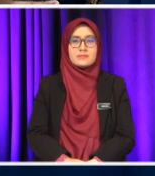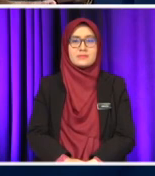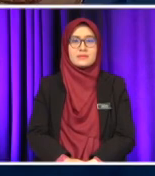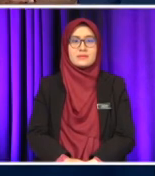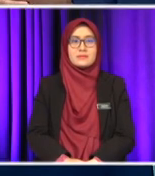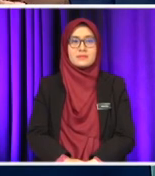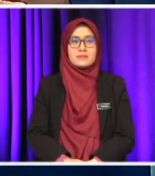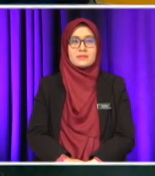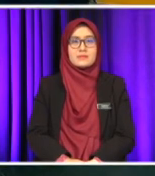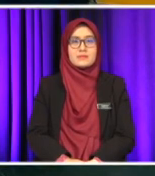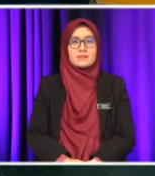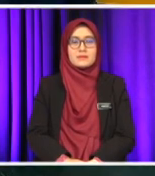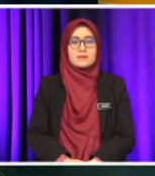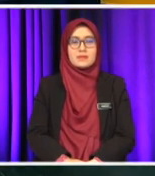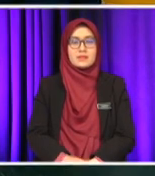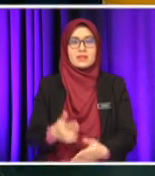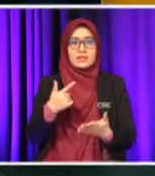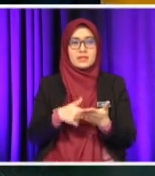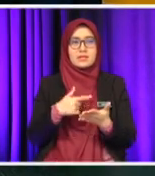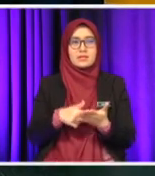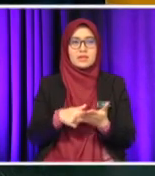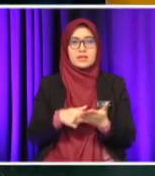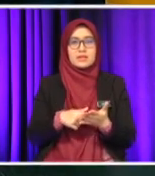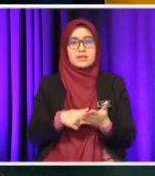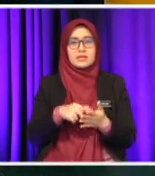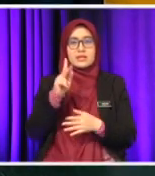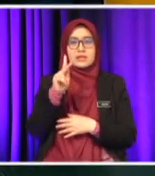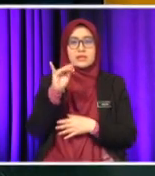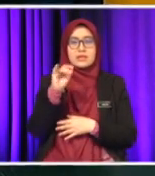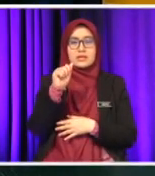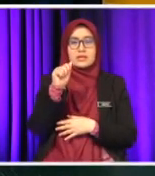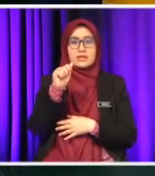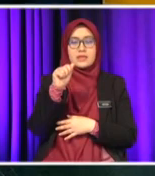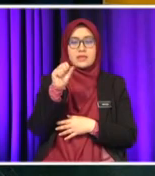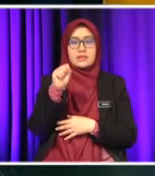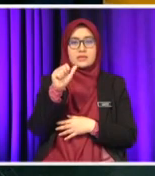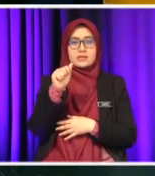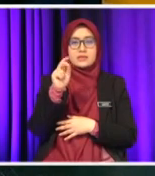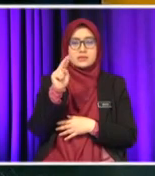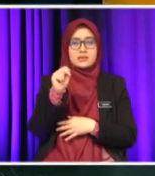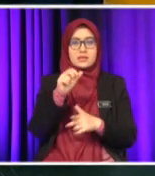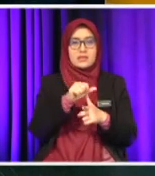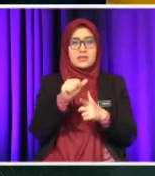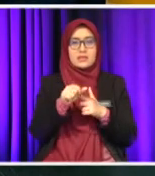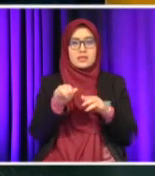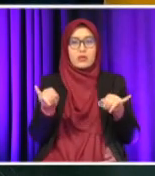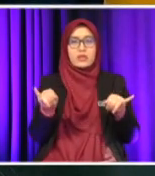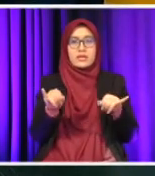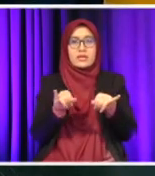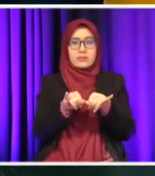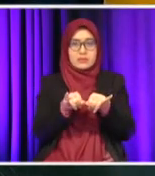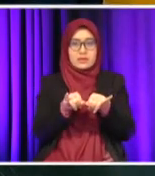seterusnya ya eee kiasan atau ibarat kalau kita tengok pada nampak macam biasanya ibarat ini